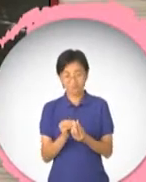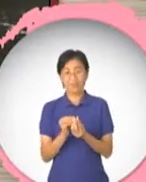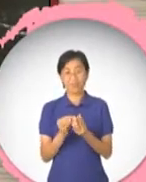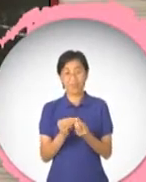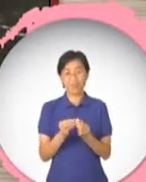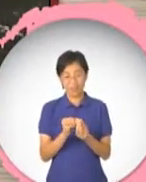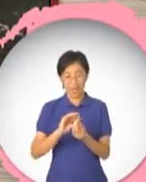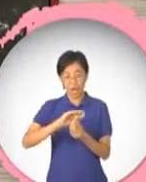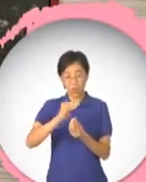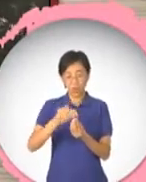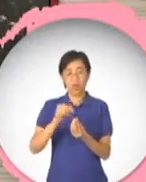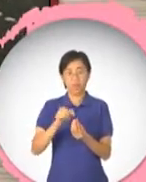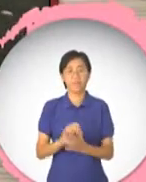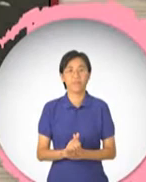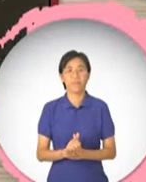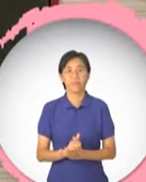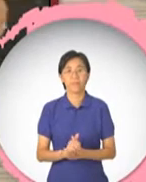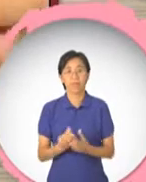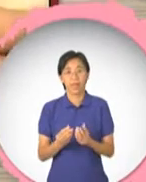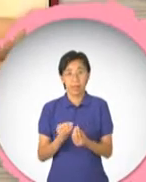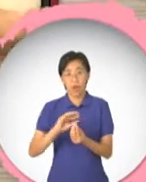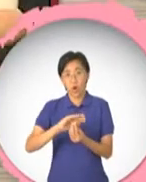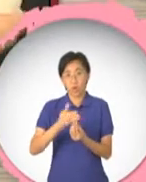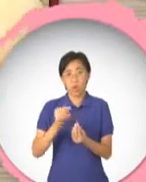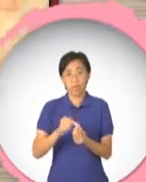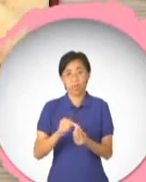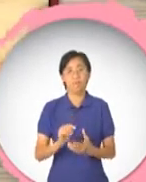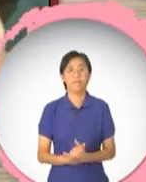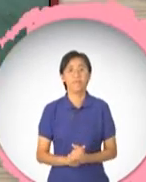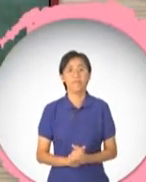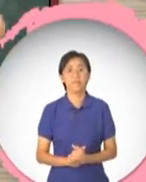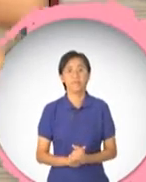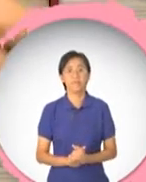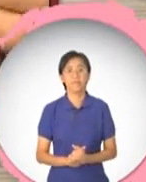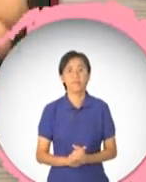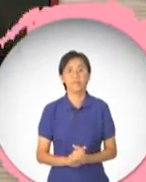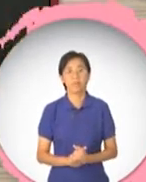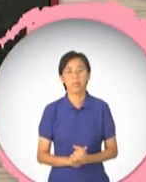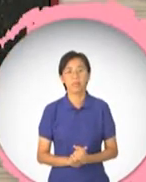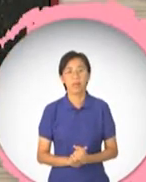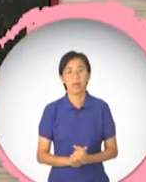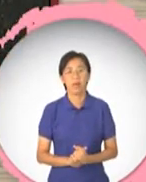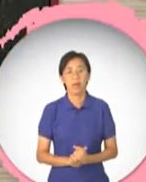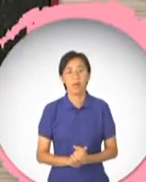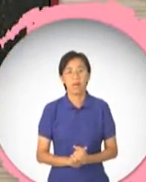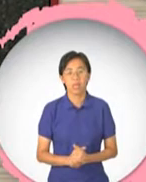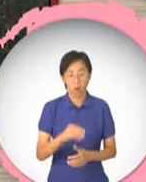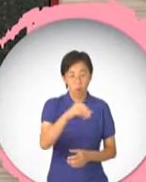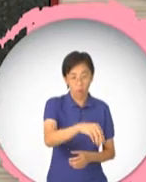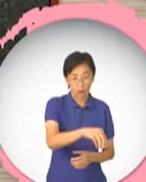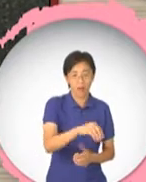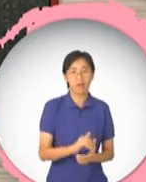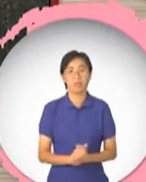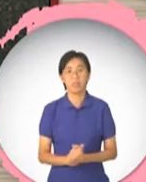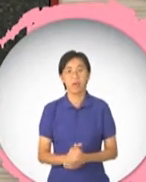นะคะถ้ามีฟองอากาศเนี่ยต้องไล่ฟองอากาศออกด้วยนะคะนะคะลักษณะแบบนี้เวลาเราพักเนี่ยเราควรจะ